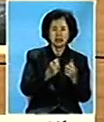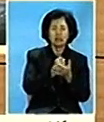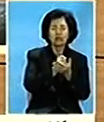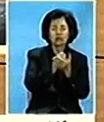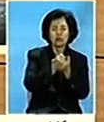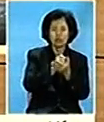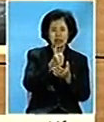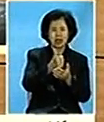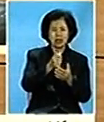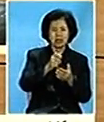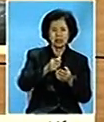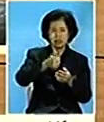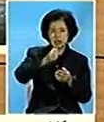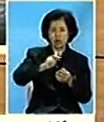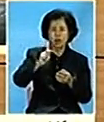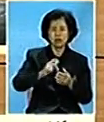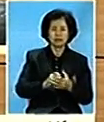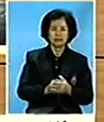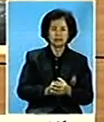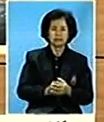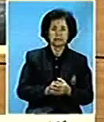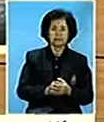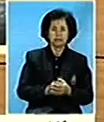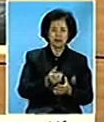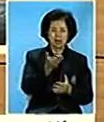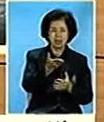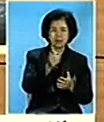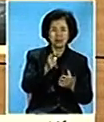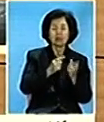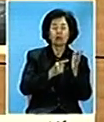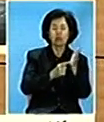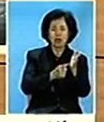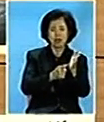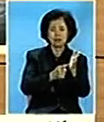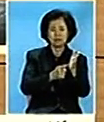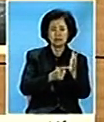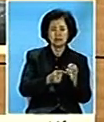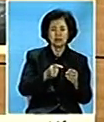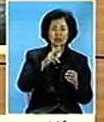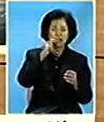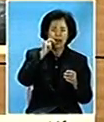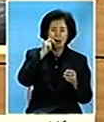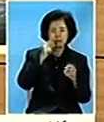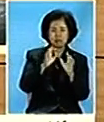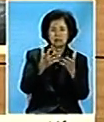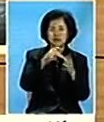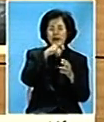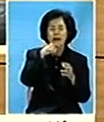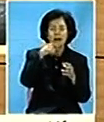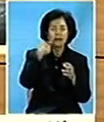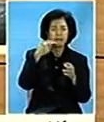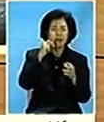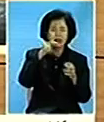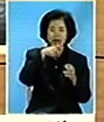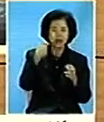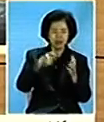สวนจังหวัดระยองที่อำเภอแกลงได้ดำเนินการกันนะครับนี่เป็นตัวอย่างอันหนึ่งครับการขาดแคลนน้ำที่ภาคอีสานภาคอีสานได้ขาด